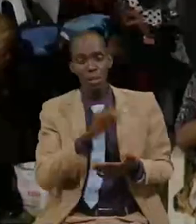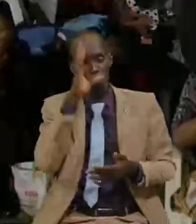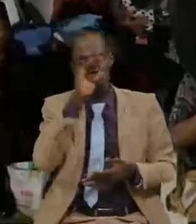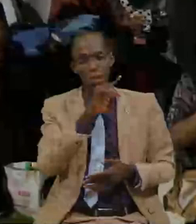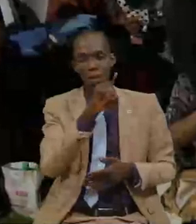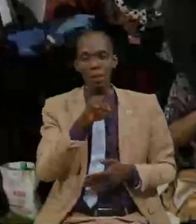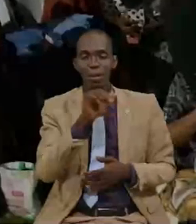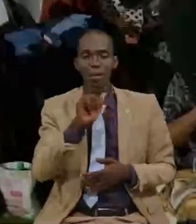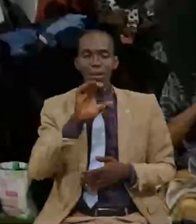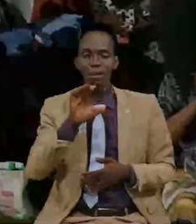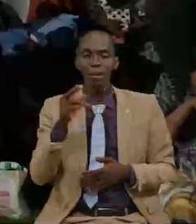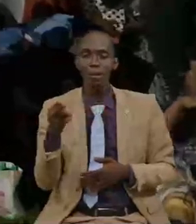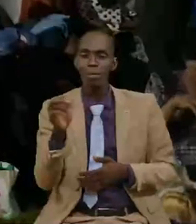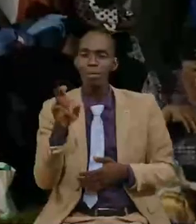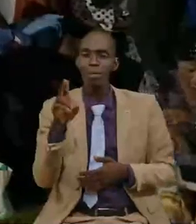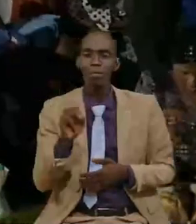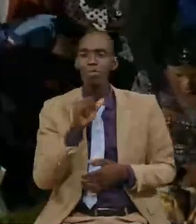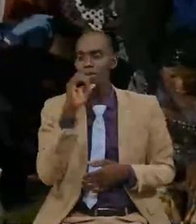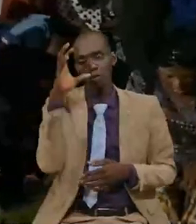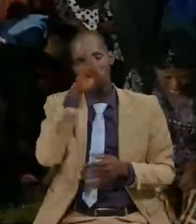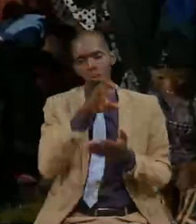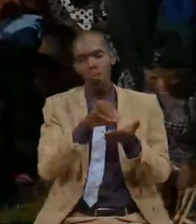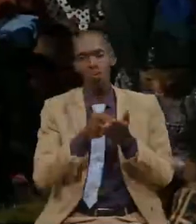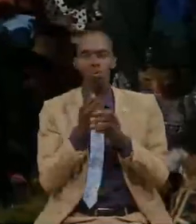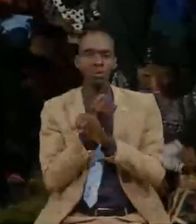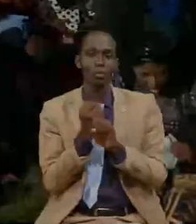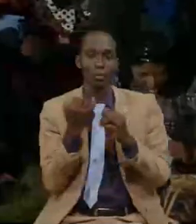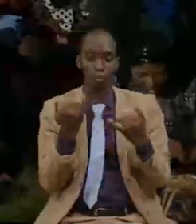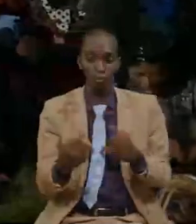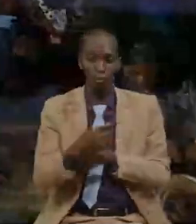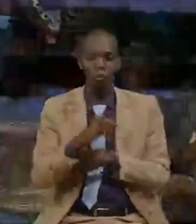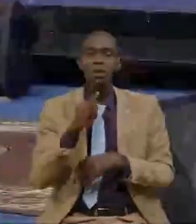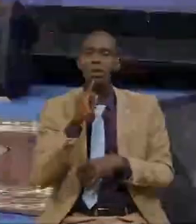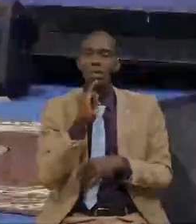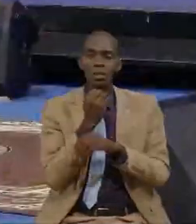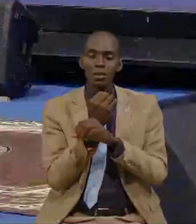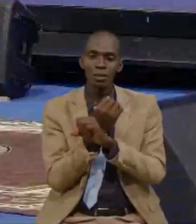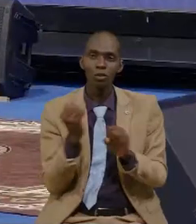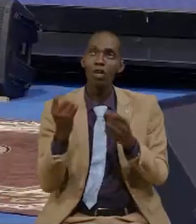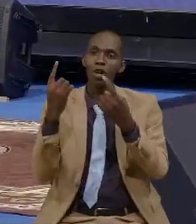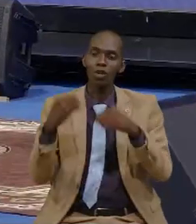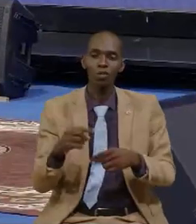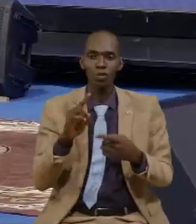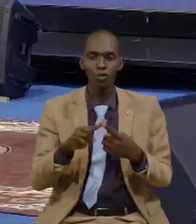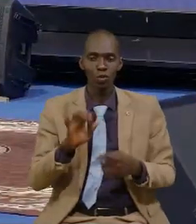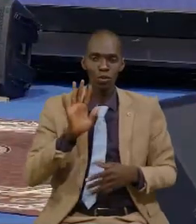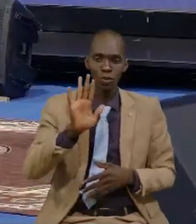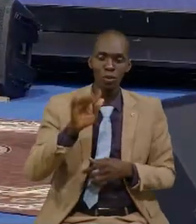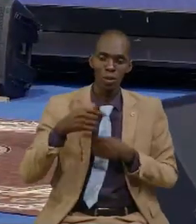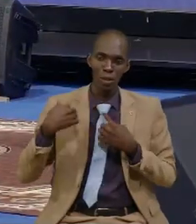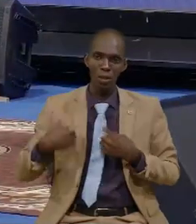comme Zachée n'a pas raté son salut. Aujourd'hui, Le salut est entré